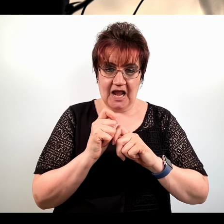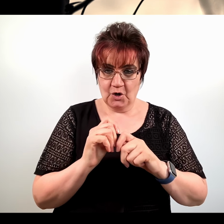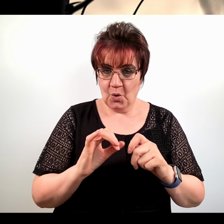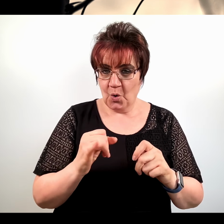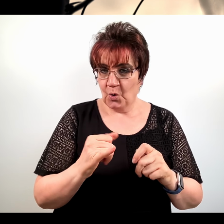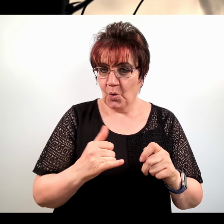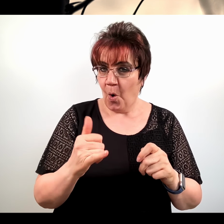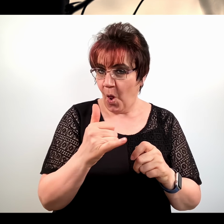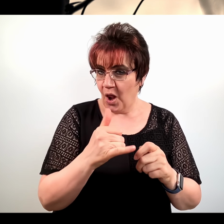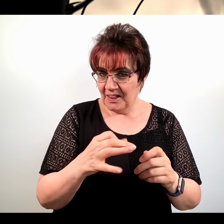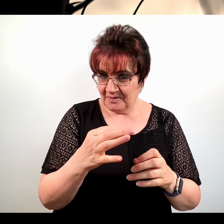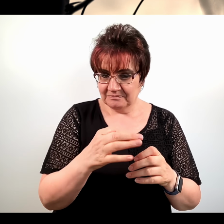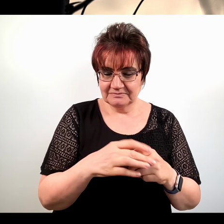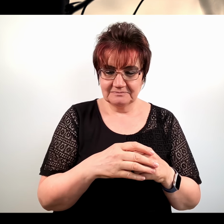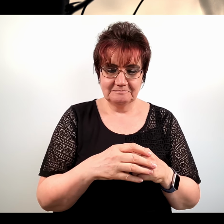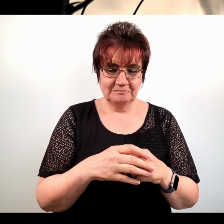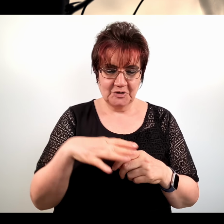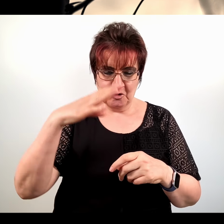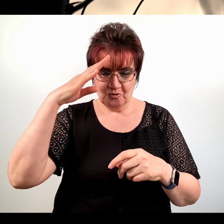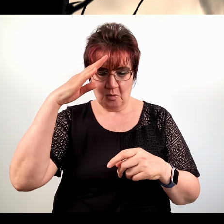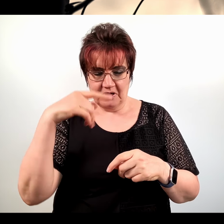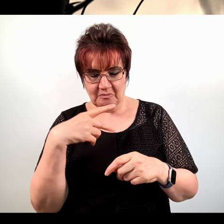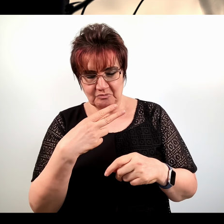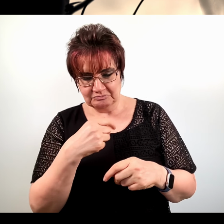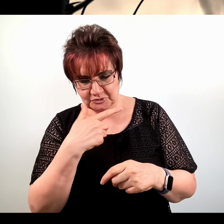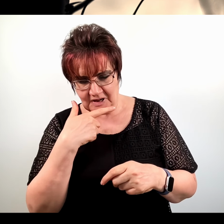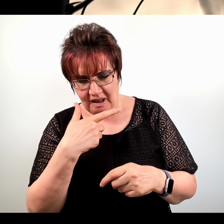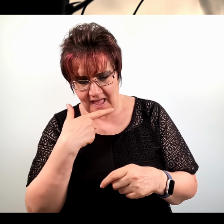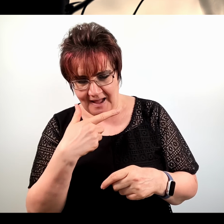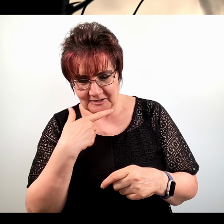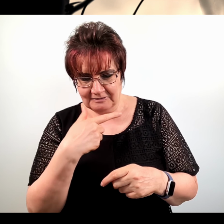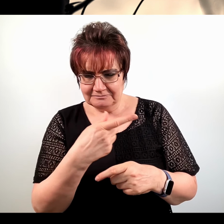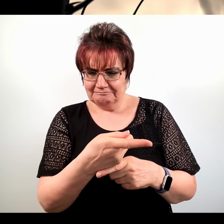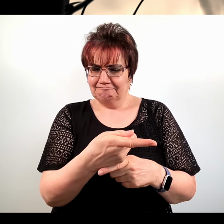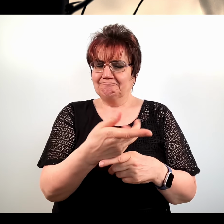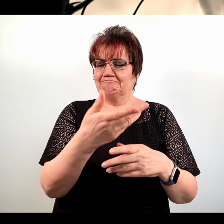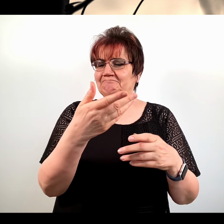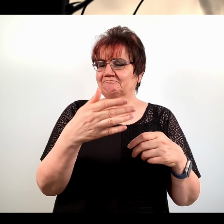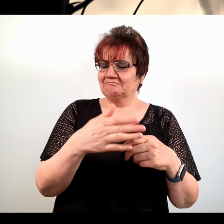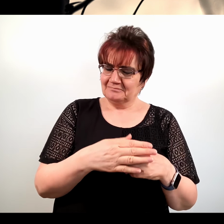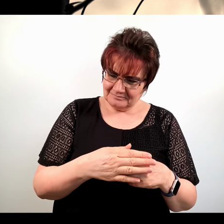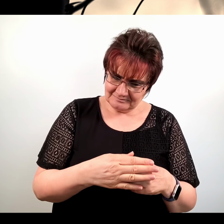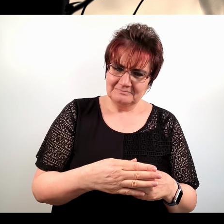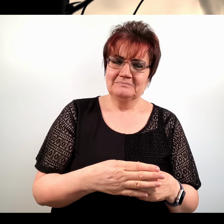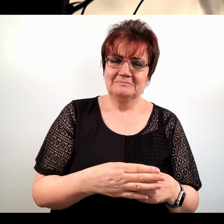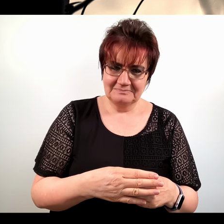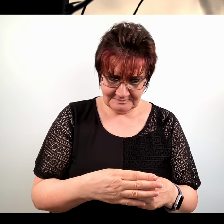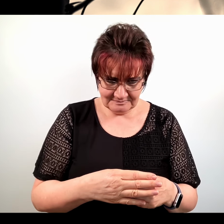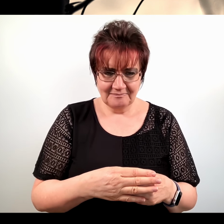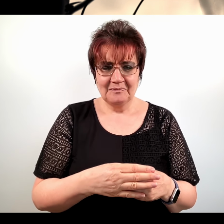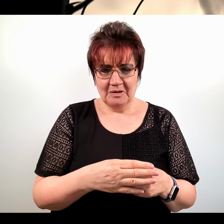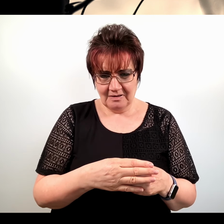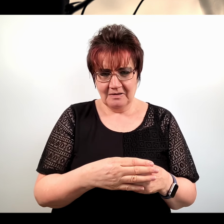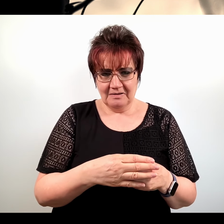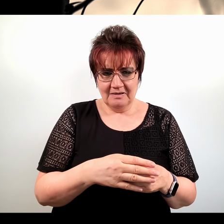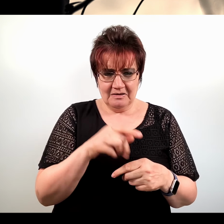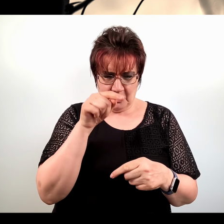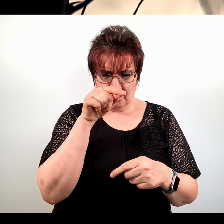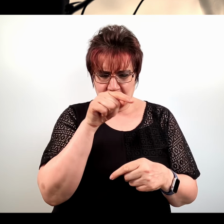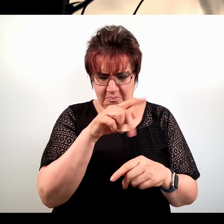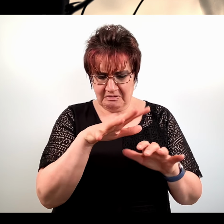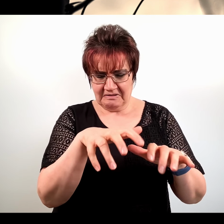zurück. Der Soldat lachte laut auf und sagte, »Hahaha, naja, du bist ja